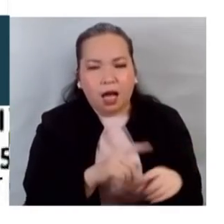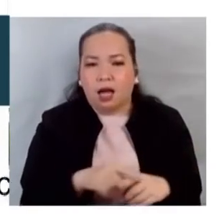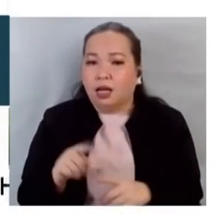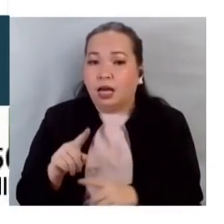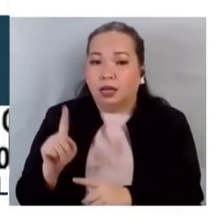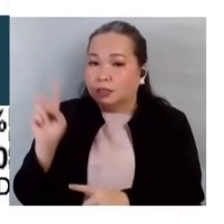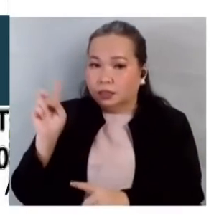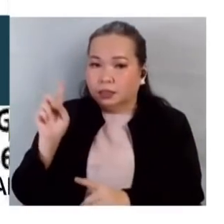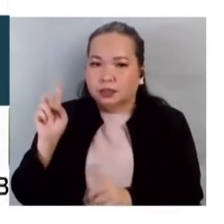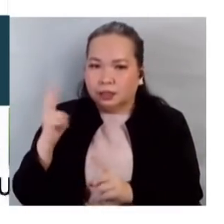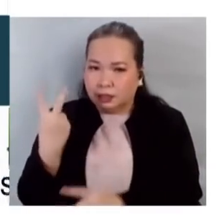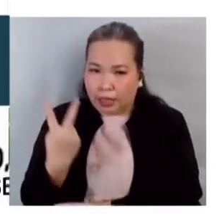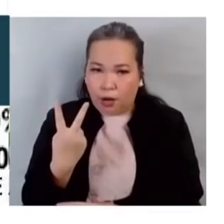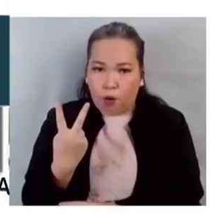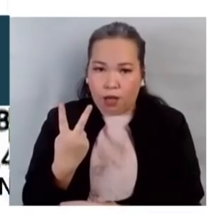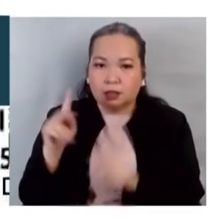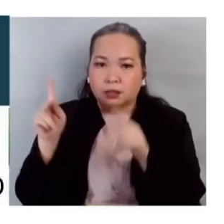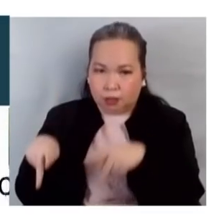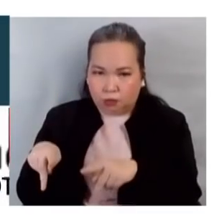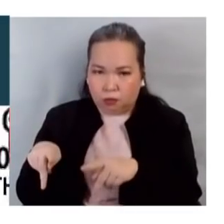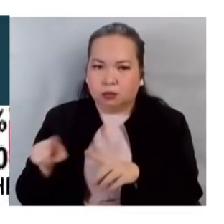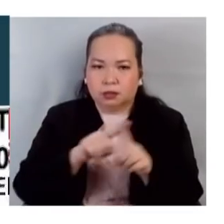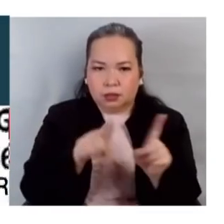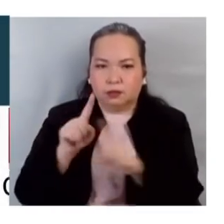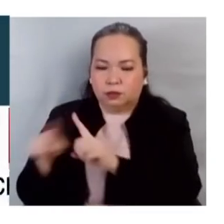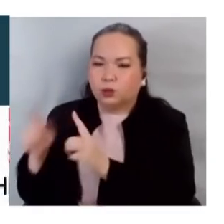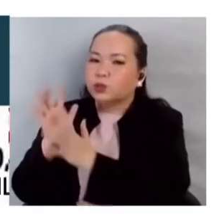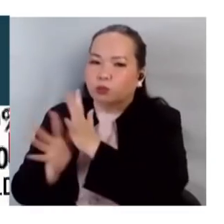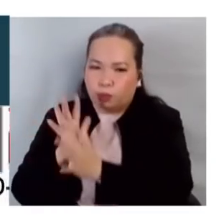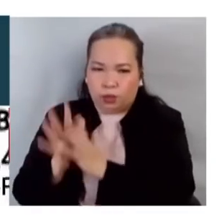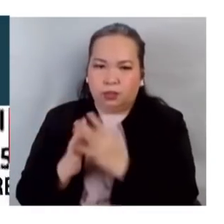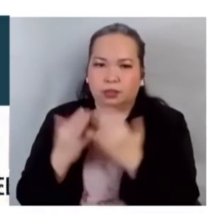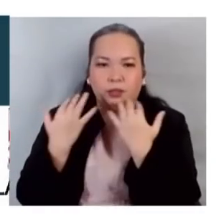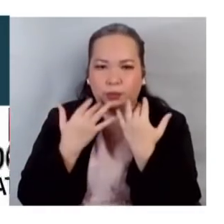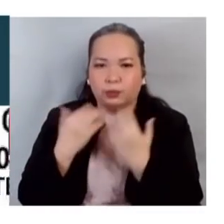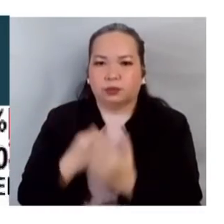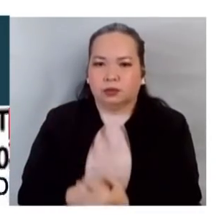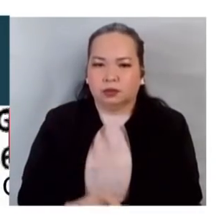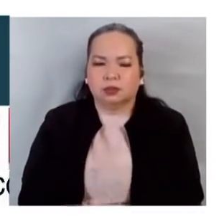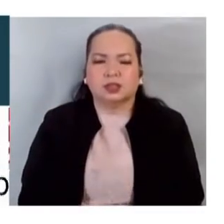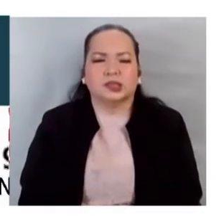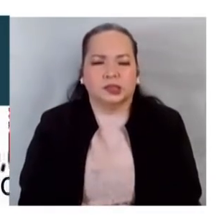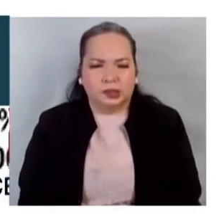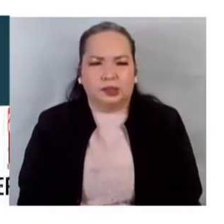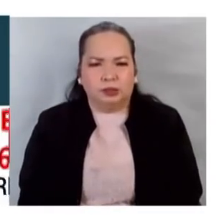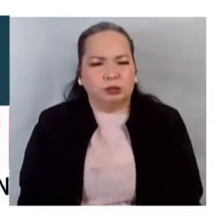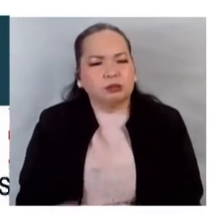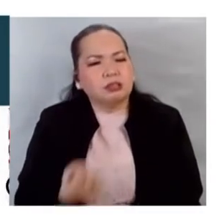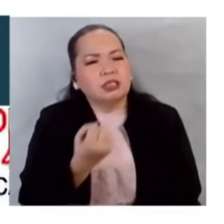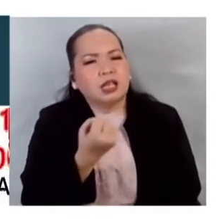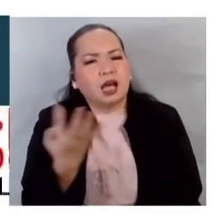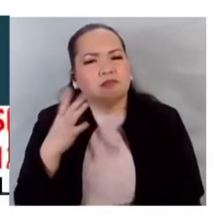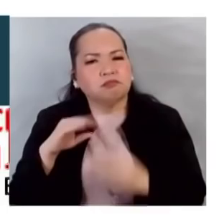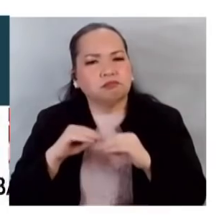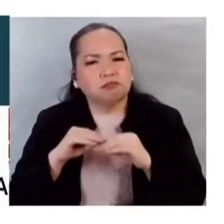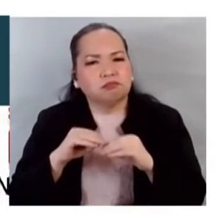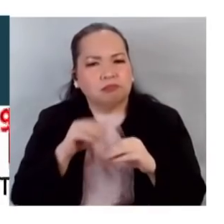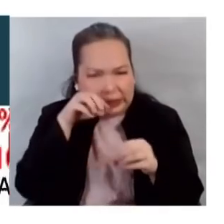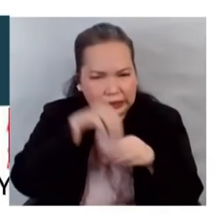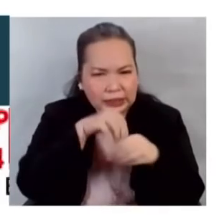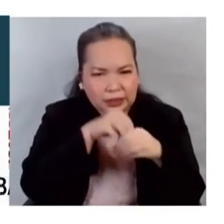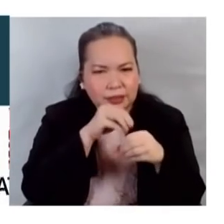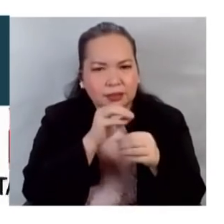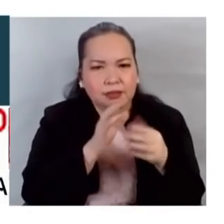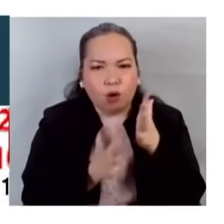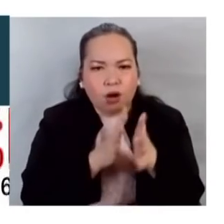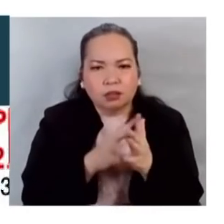two different parties, two different celebrants. How many were infected because of those